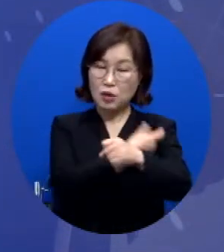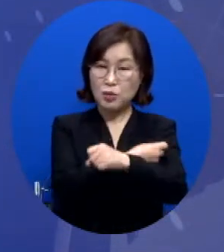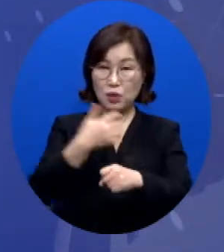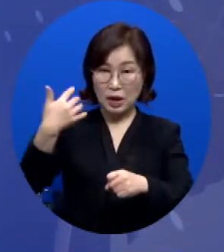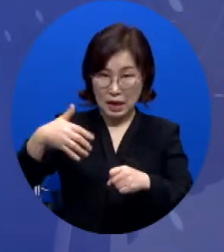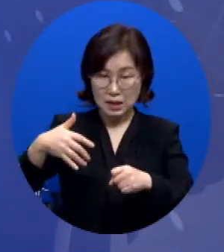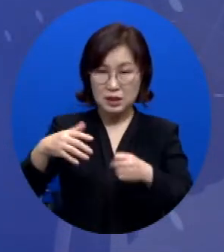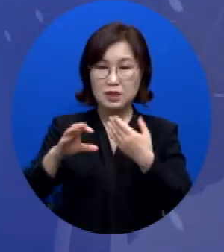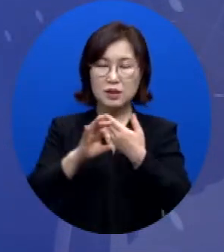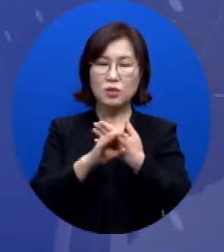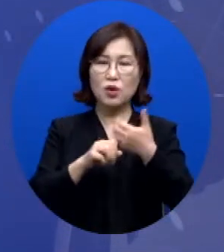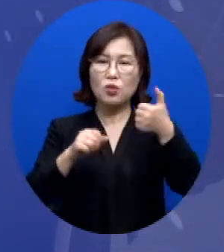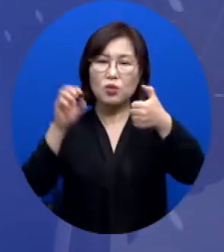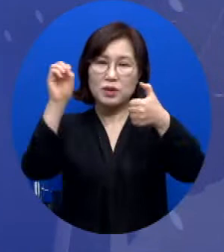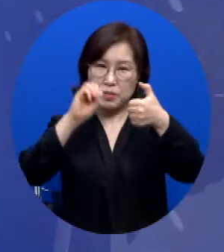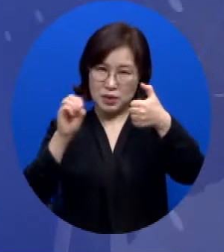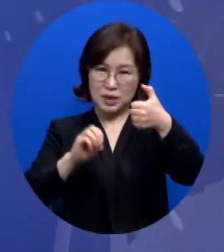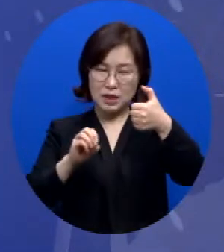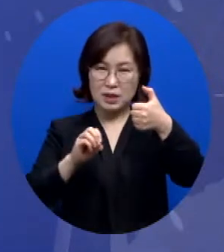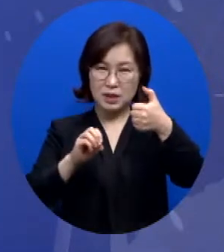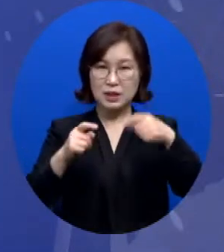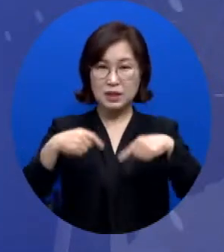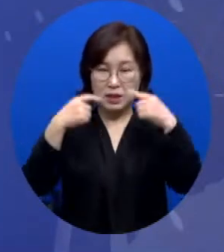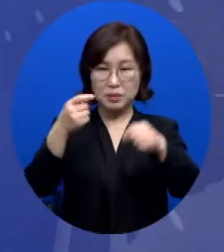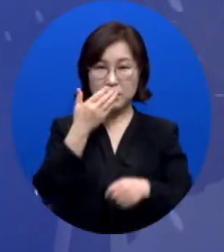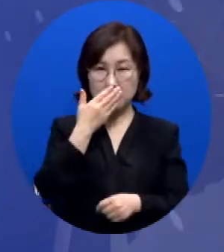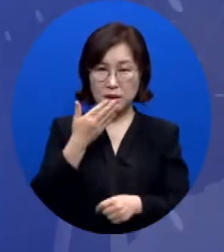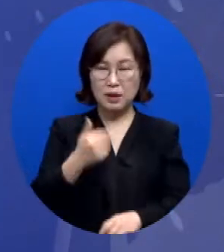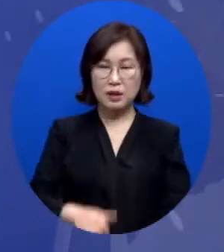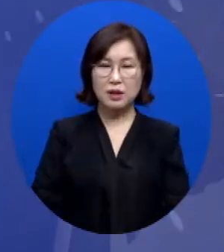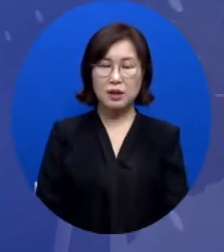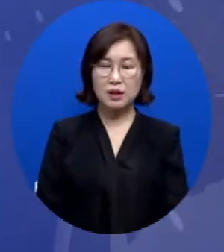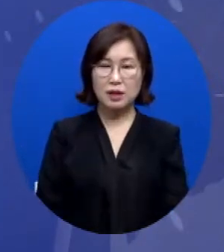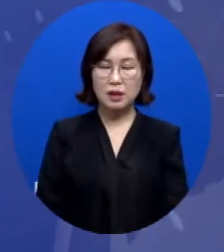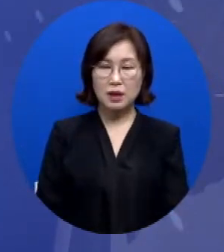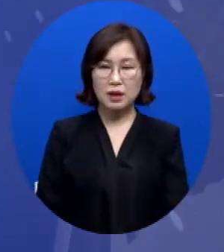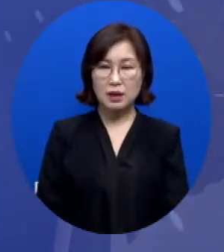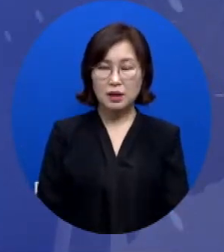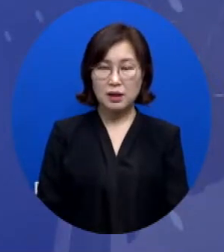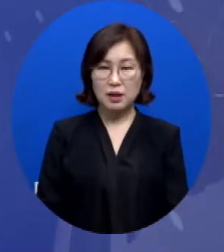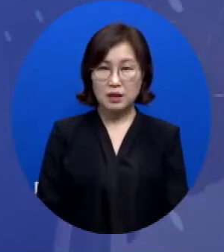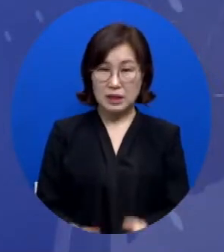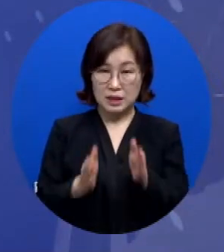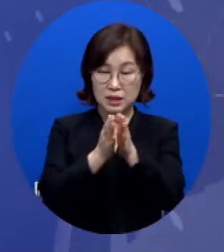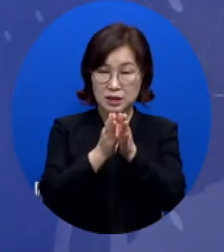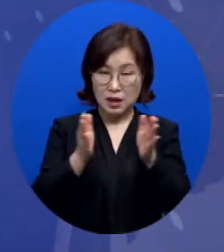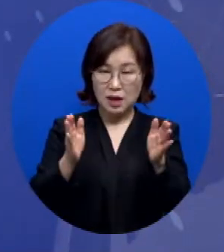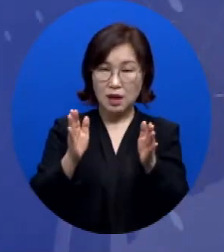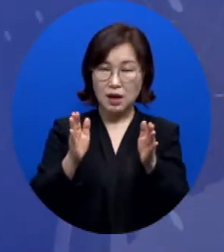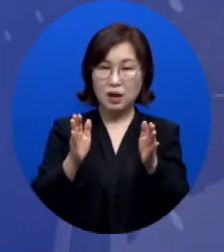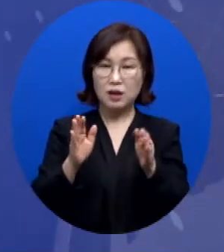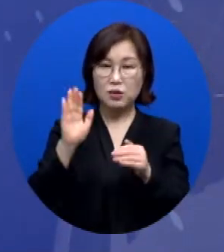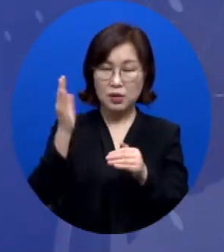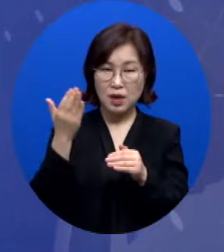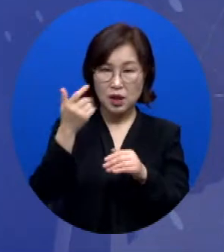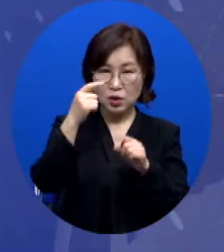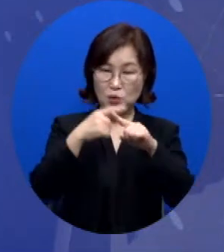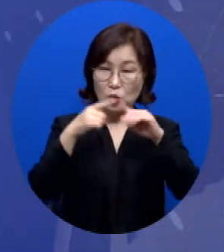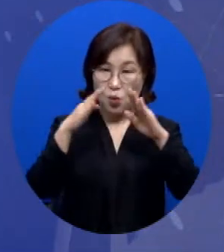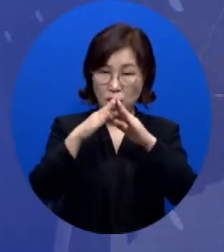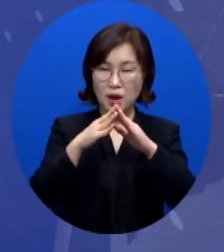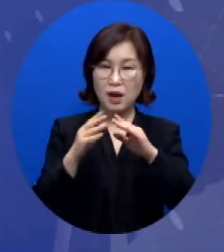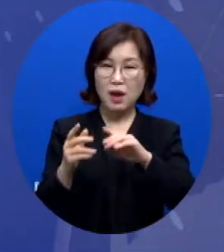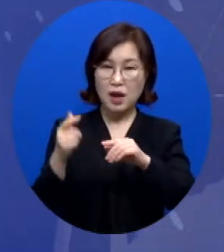좌석 정원에 50%까지 참석할 수 있습니다. 단계적 일상 회복이 시작하면서 교회 일상 회복,